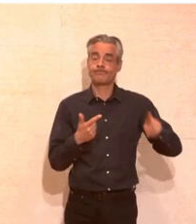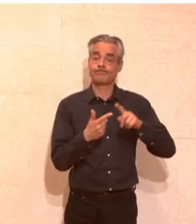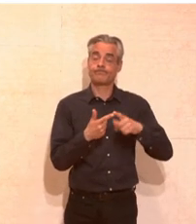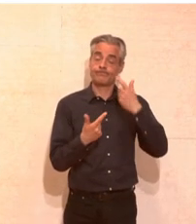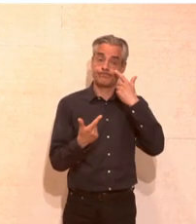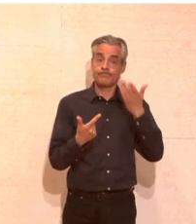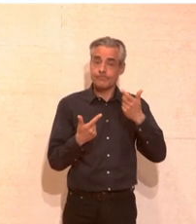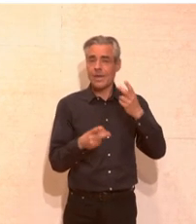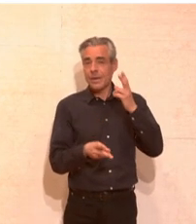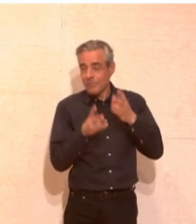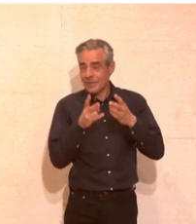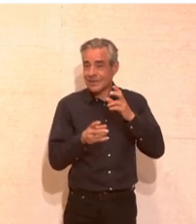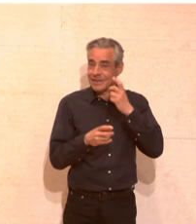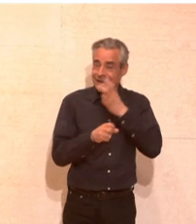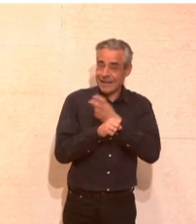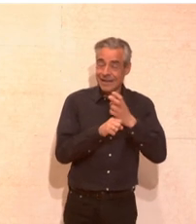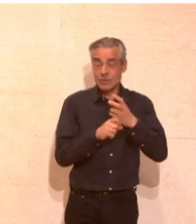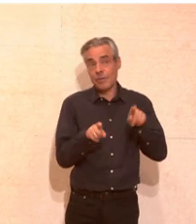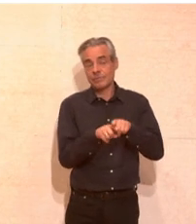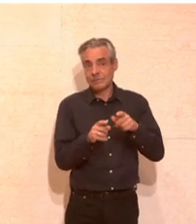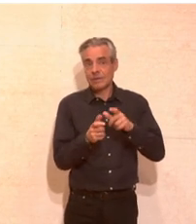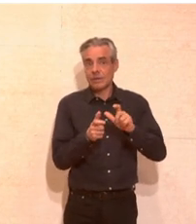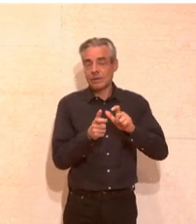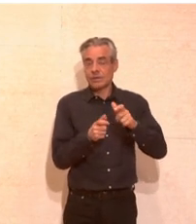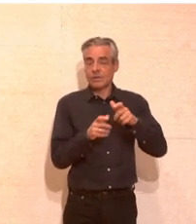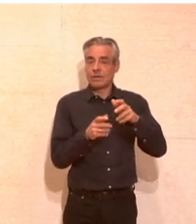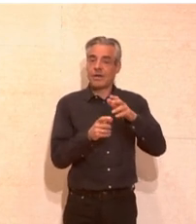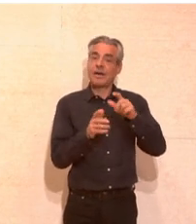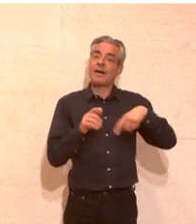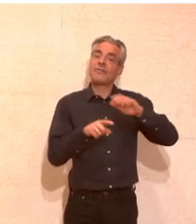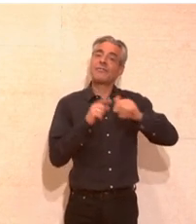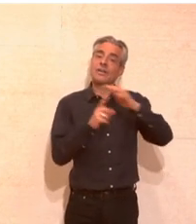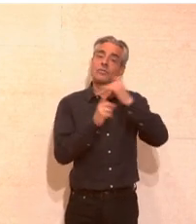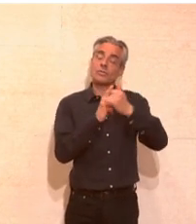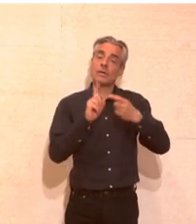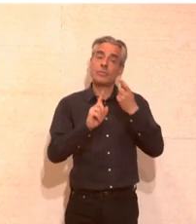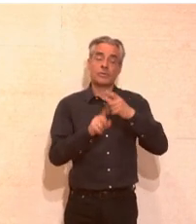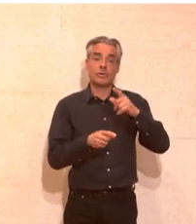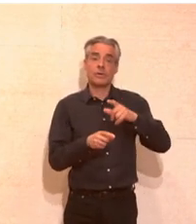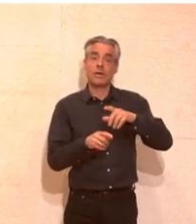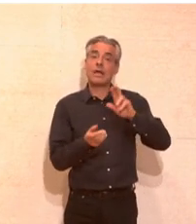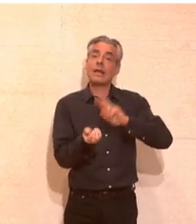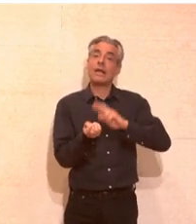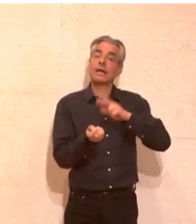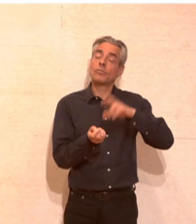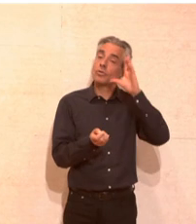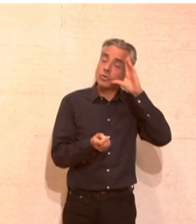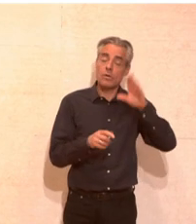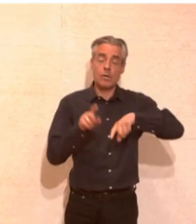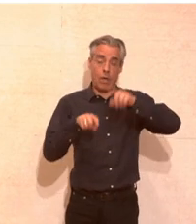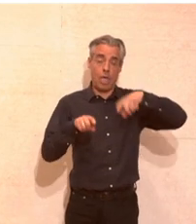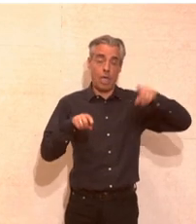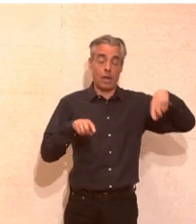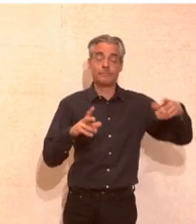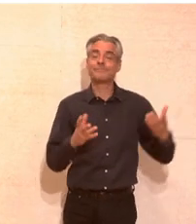qui a l'air de devenir un petit peu une tendance sociale beaucoup plus marquée, c'est l'irrégularité des rythmes de sommeil. Là, vous voyez